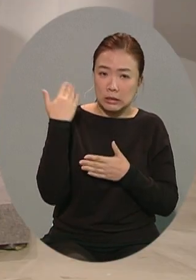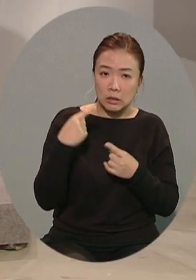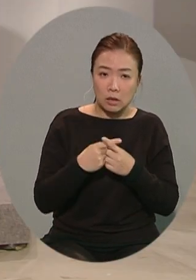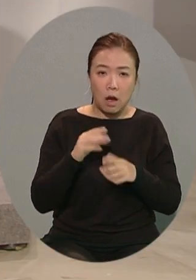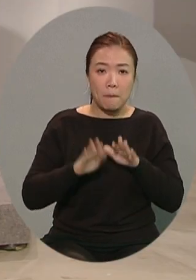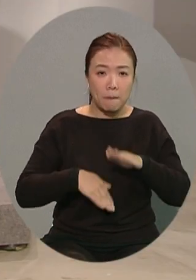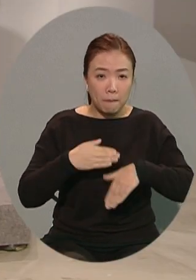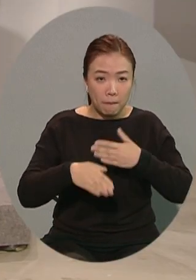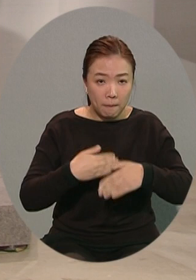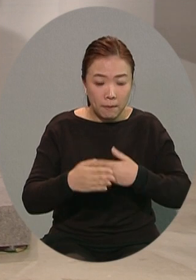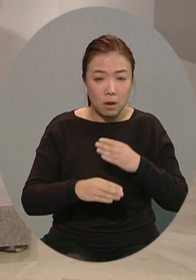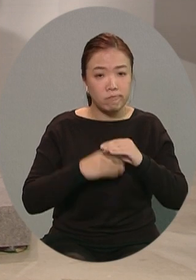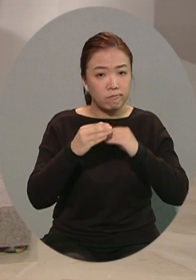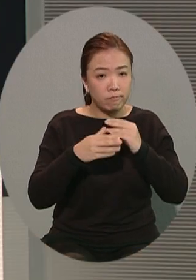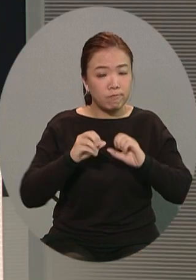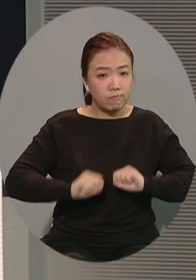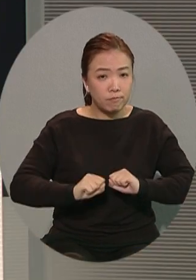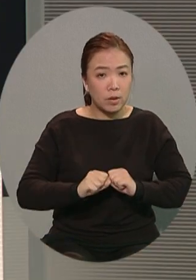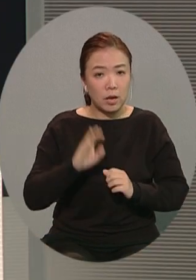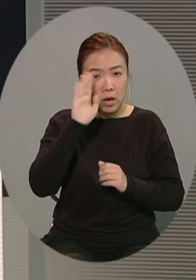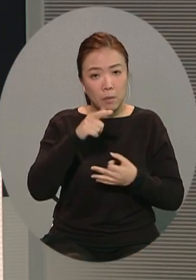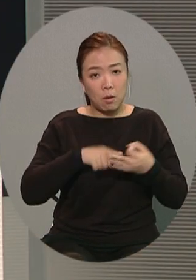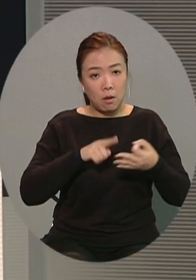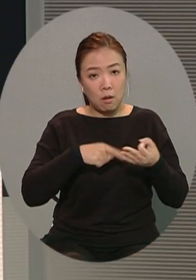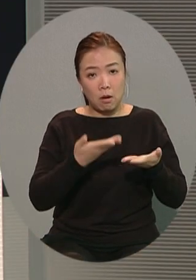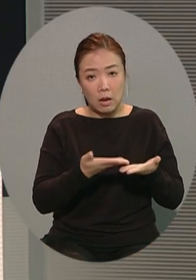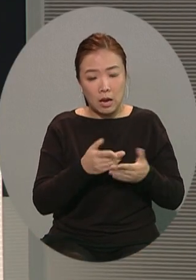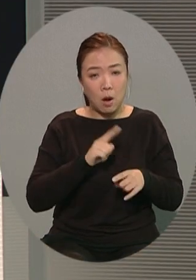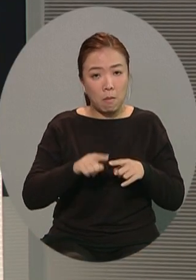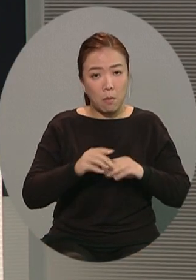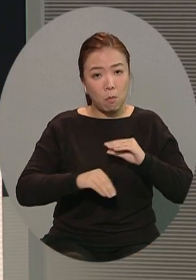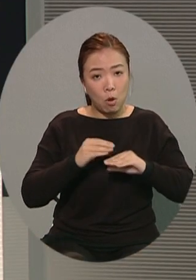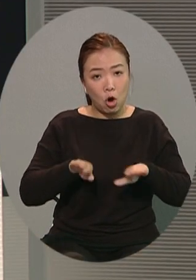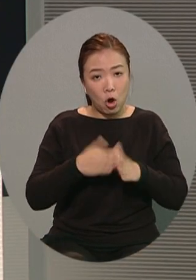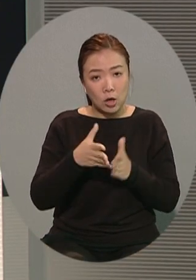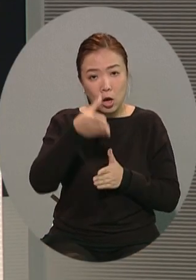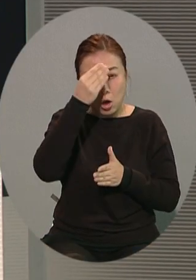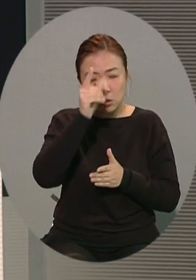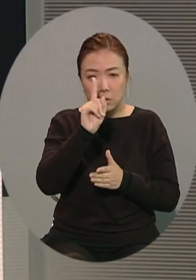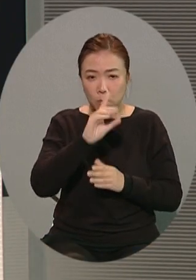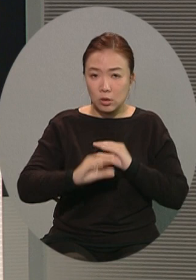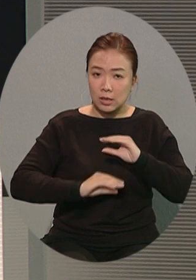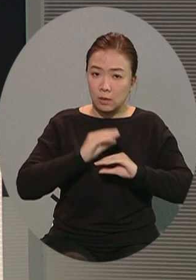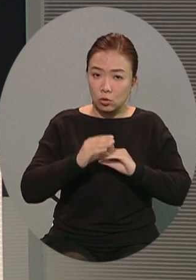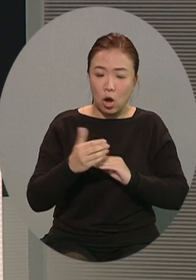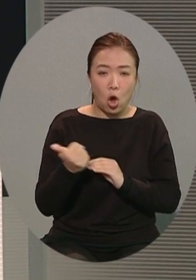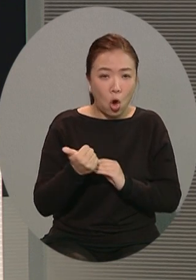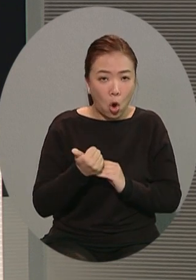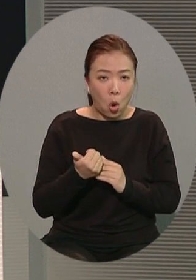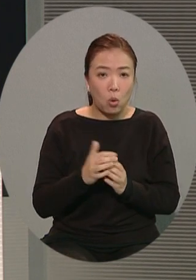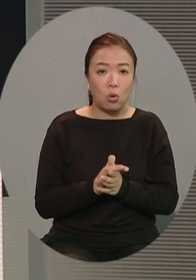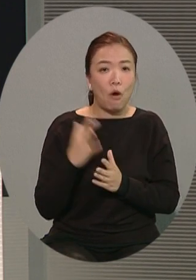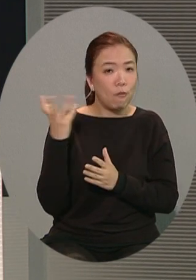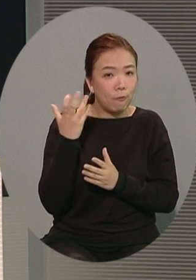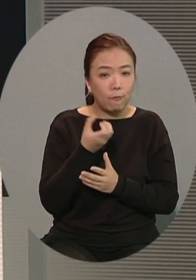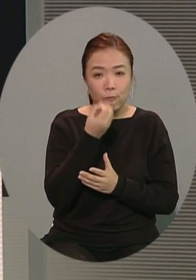嚟，所以我哋希望嘉誠你由砌積木開始學習點樣去建設一個更好更繁榮嘅香